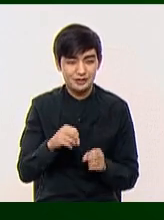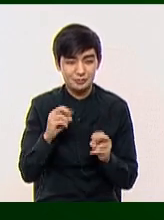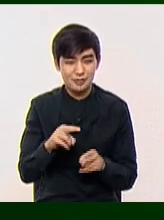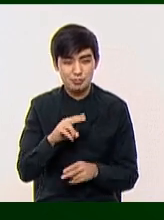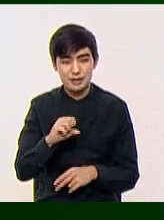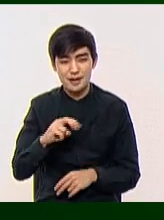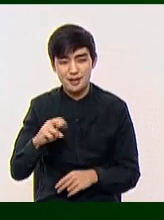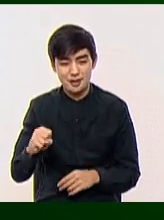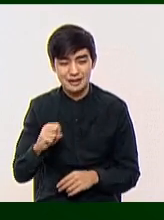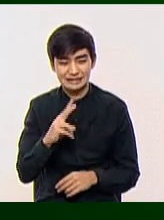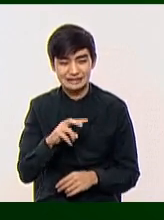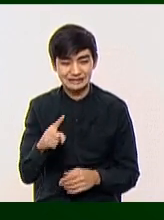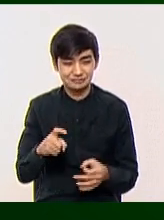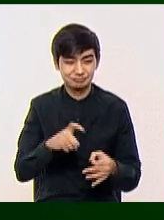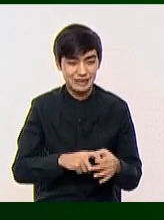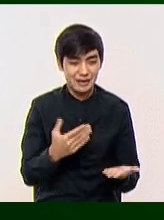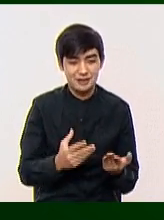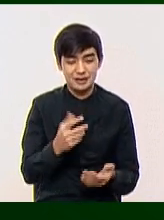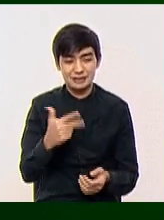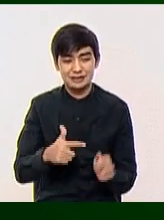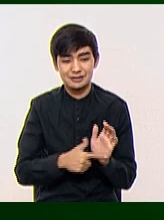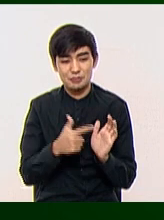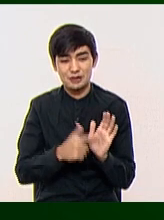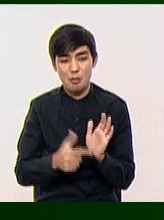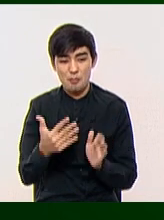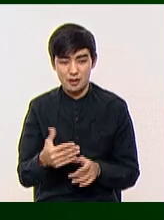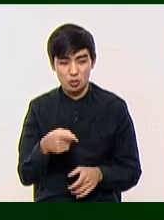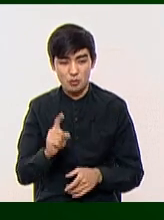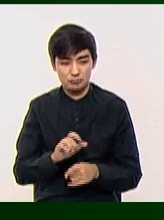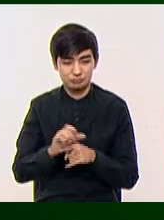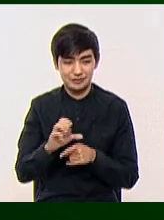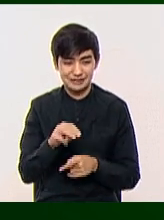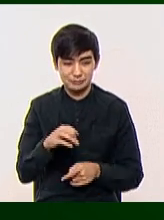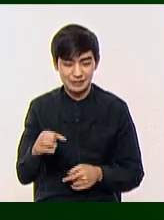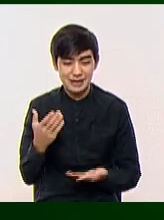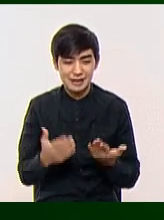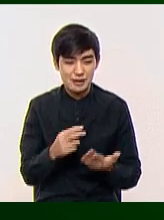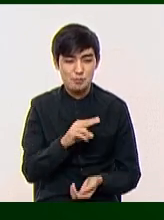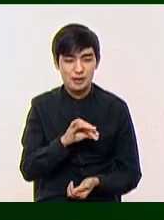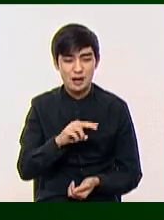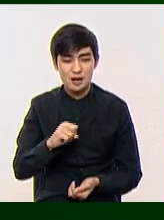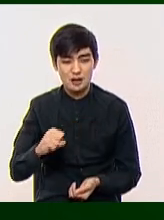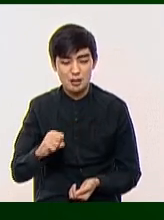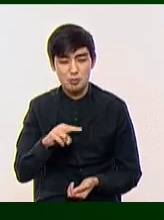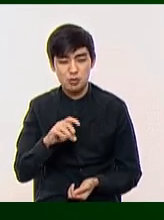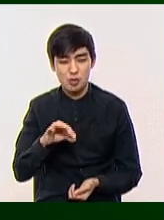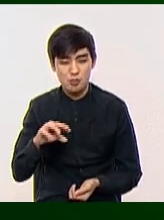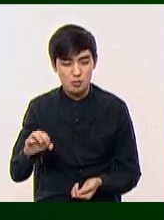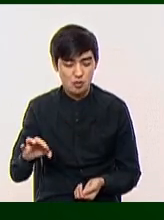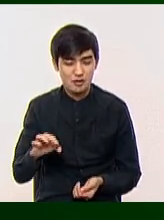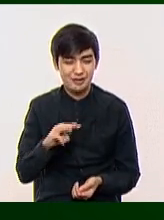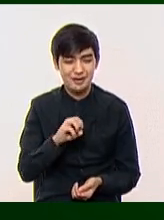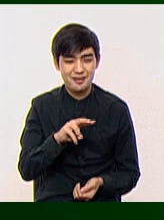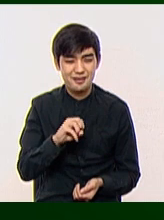KZ сайтына тіркейсіз, немесе 3775 нөміріне SMS хабарлама ретінде, болмаса Пиала промо бот телеграм каналына